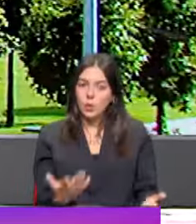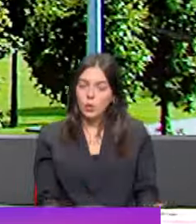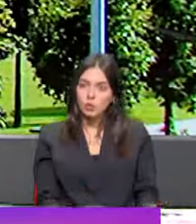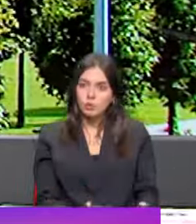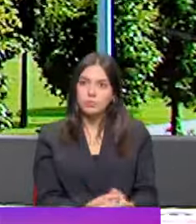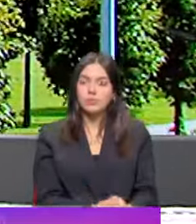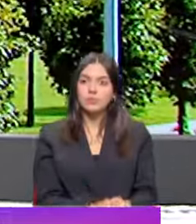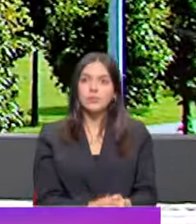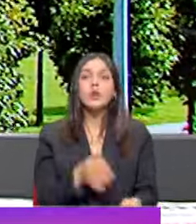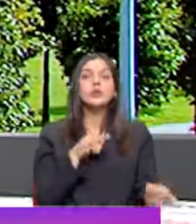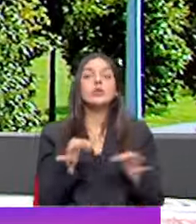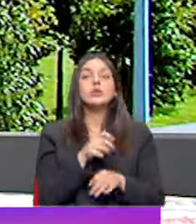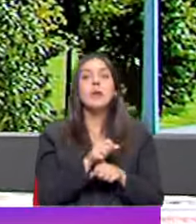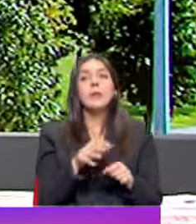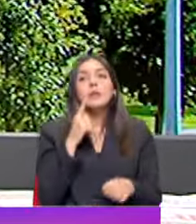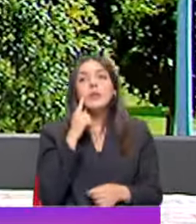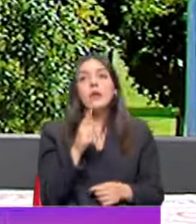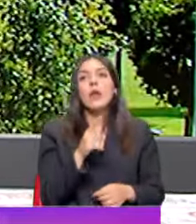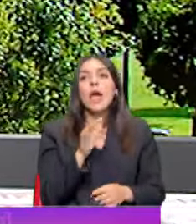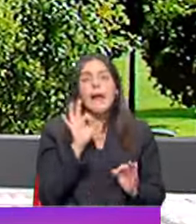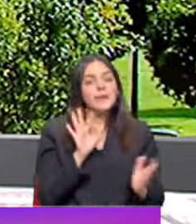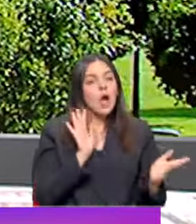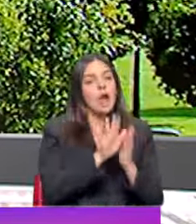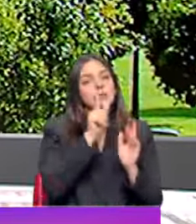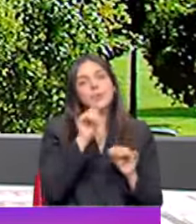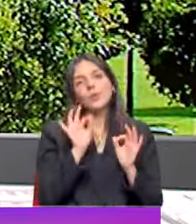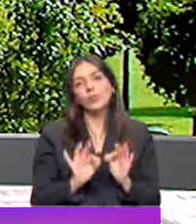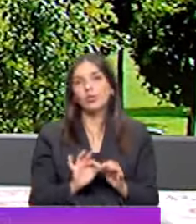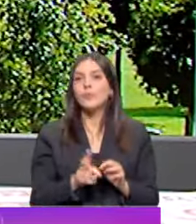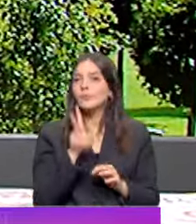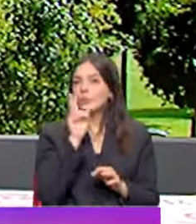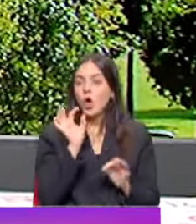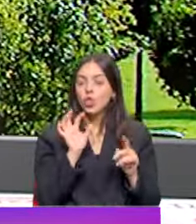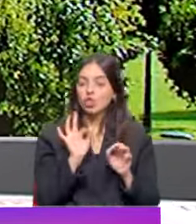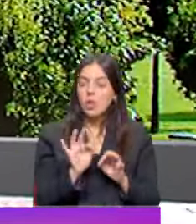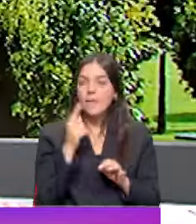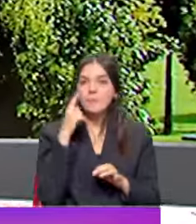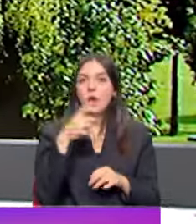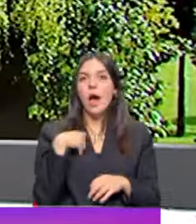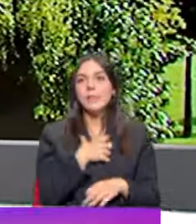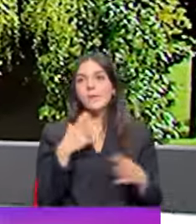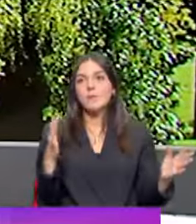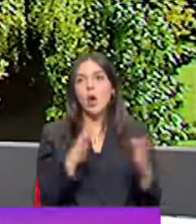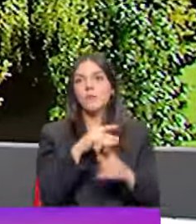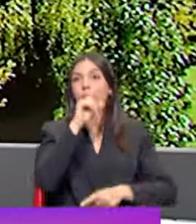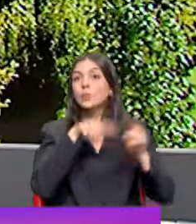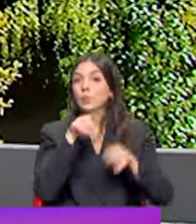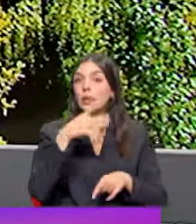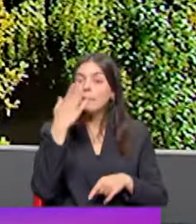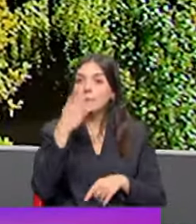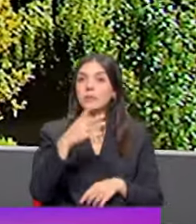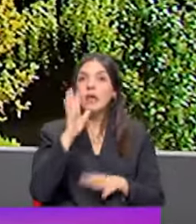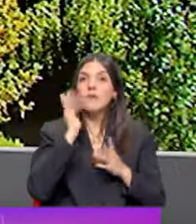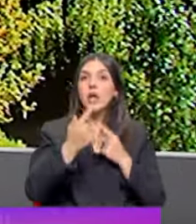görebiliyorum. Sosyal medyada sıkça rastlanan bir durum. Son dönemde ana muhalefetin de özellikle vurguyu arttırdığı